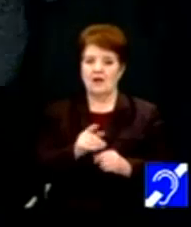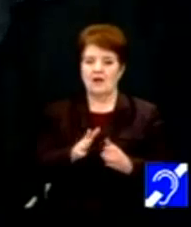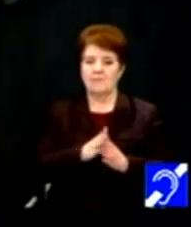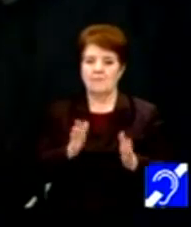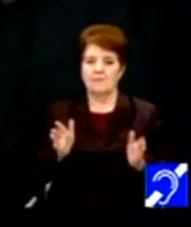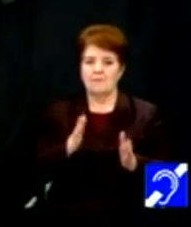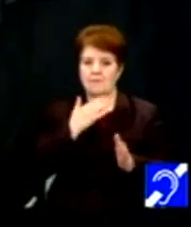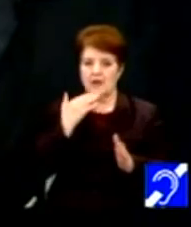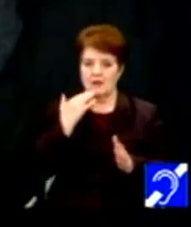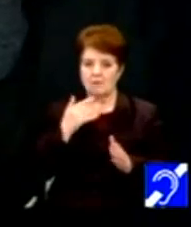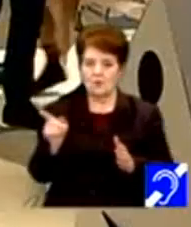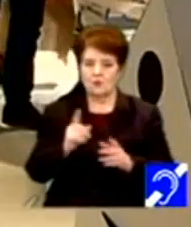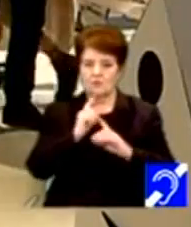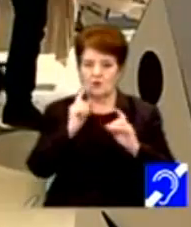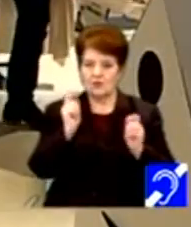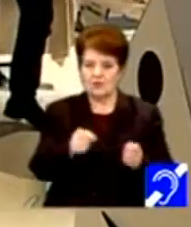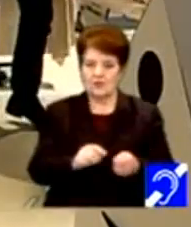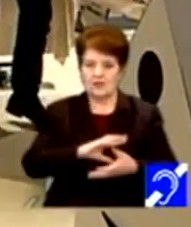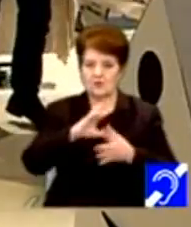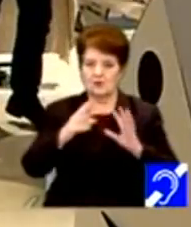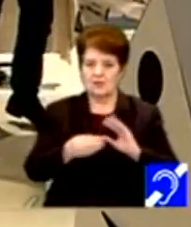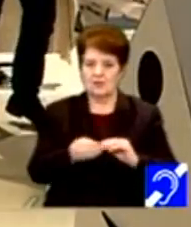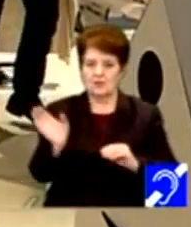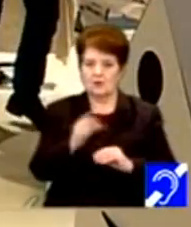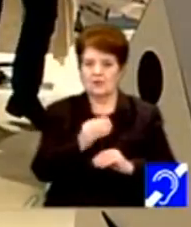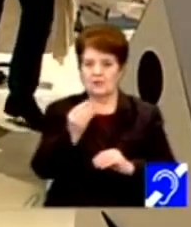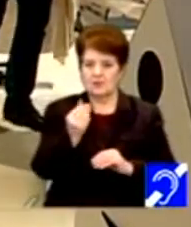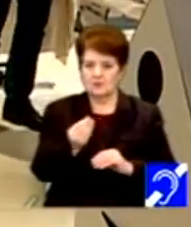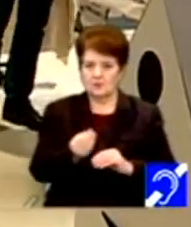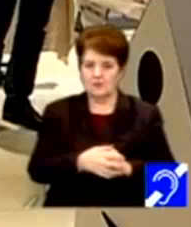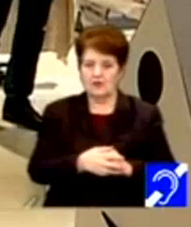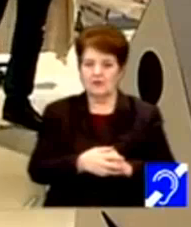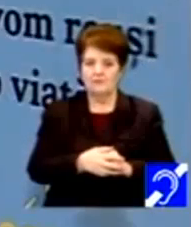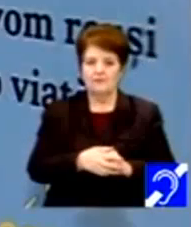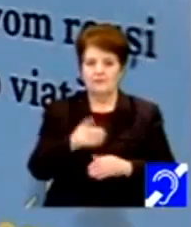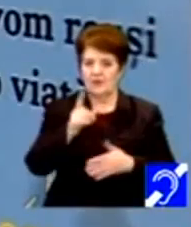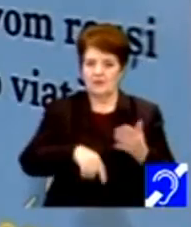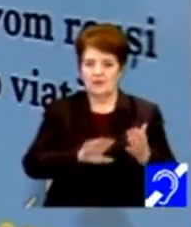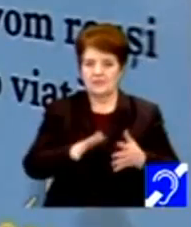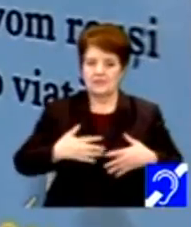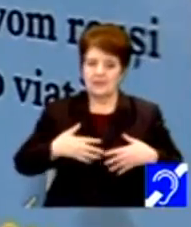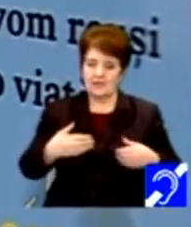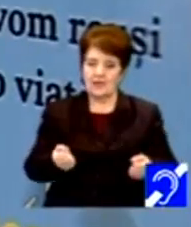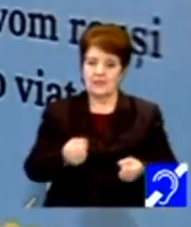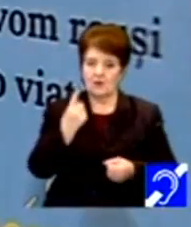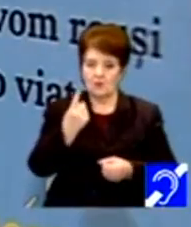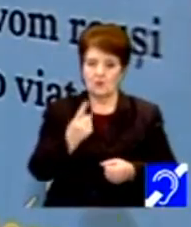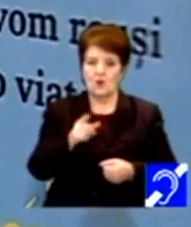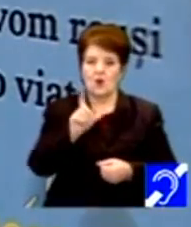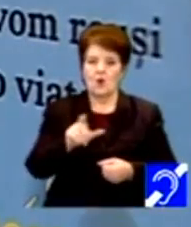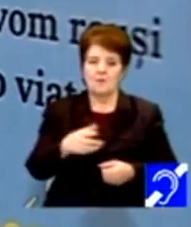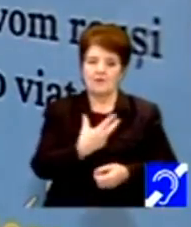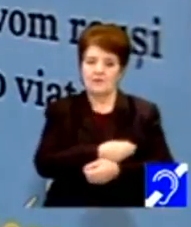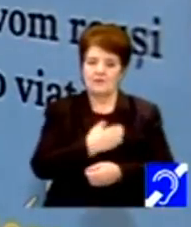de jumătate vor dona în totalitate toată suma de vânzări. Nu ne vine să credem că sănătatea unui copil depinde de un vaccin